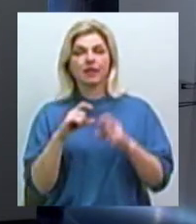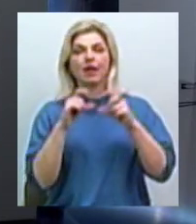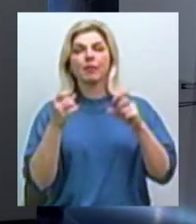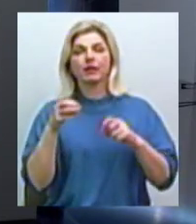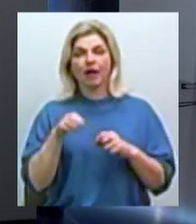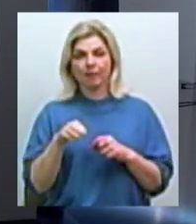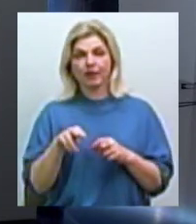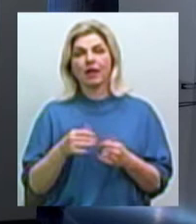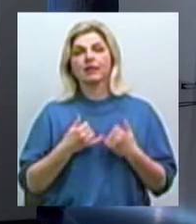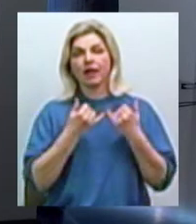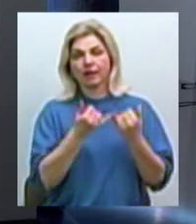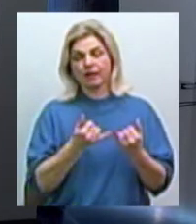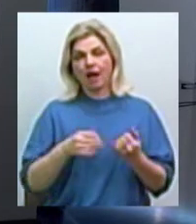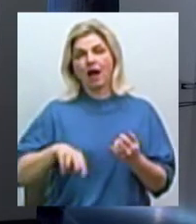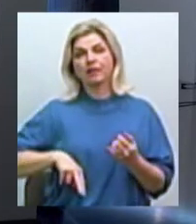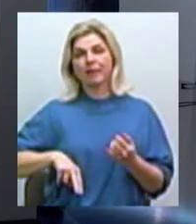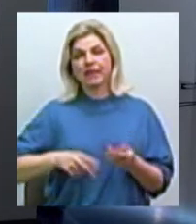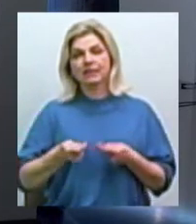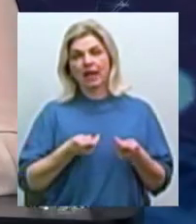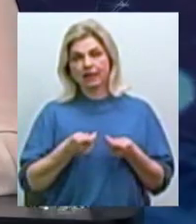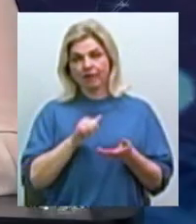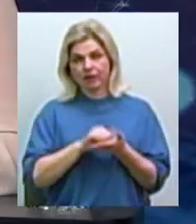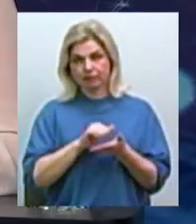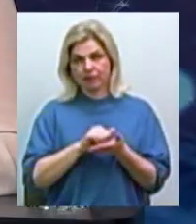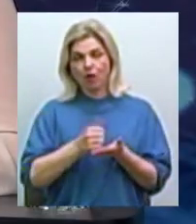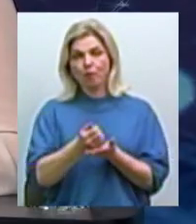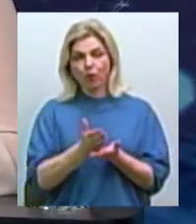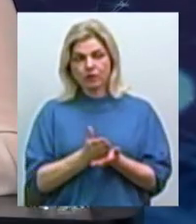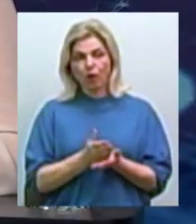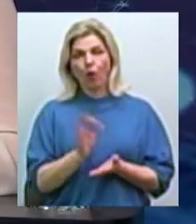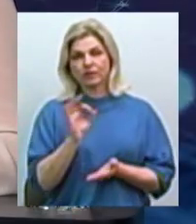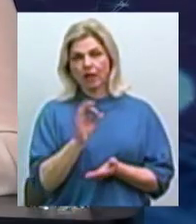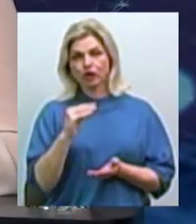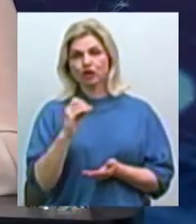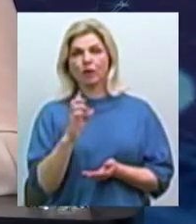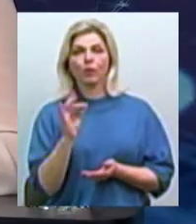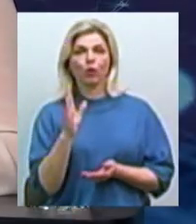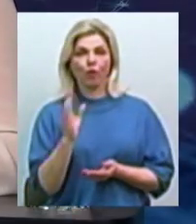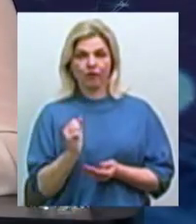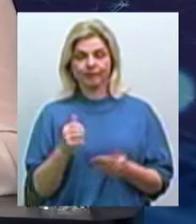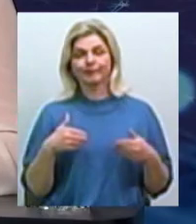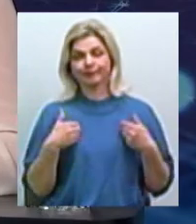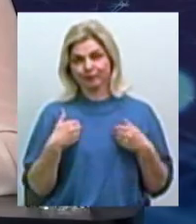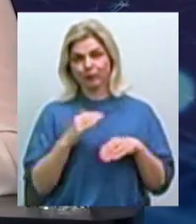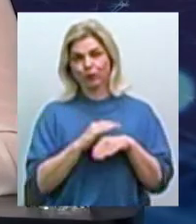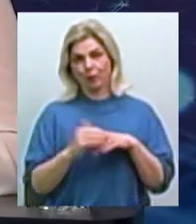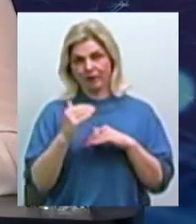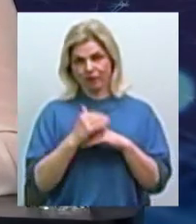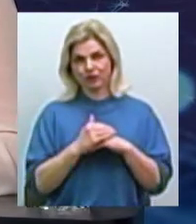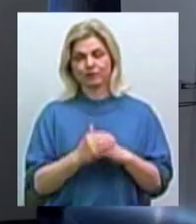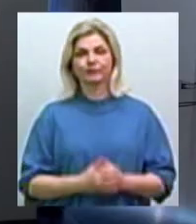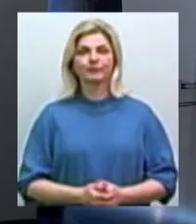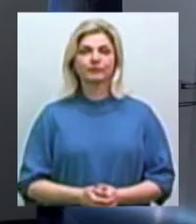надання адміністративних послуг Миколаївської міської ради Оксана Жеброва. Оксана, я вас вітаю в нашій студії. Добрий вечір. Добрий